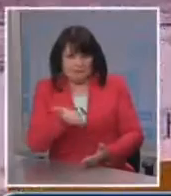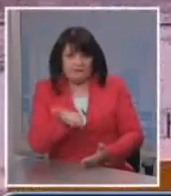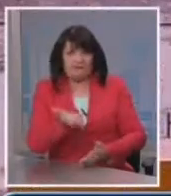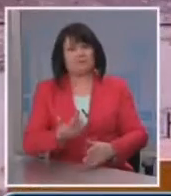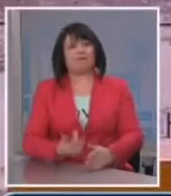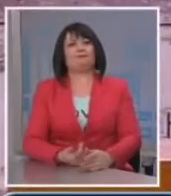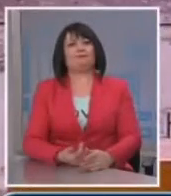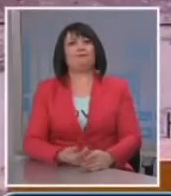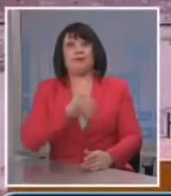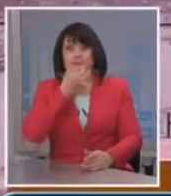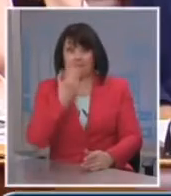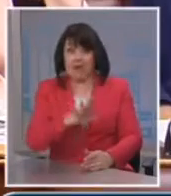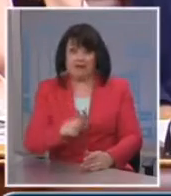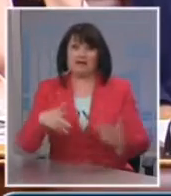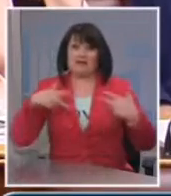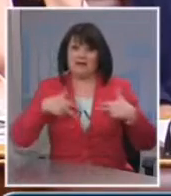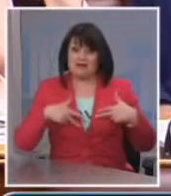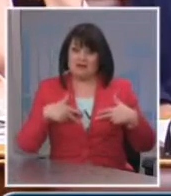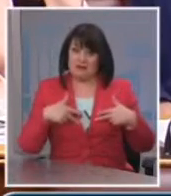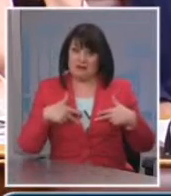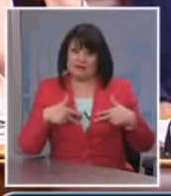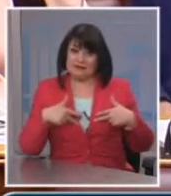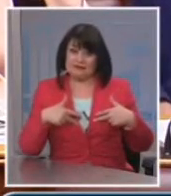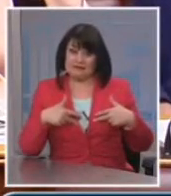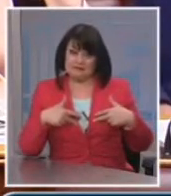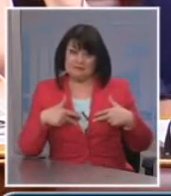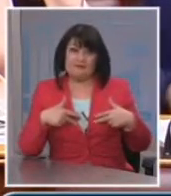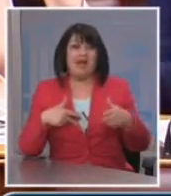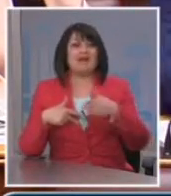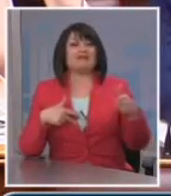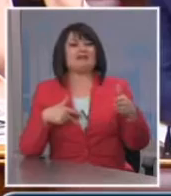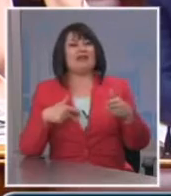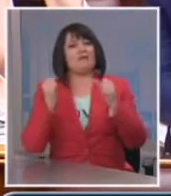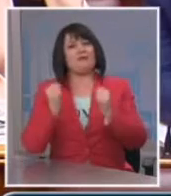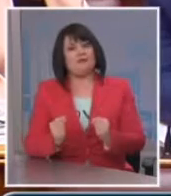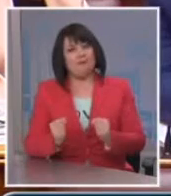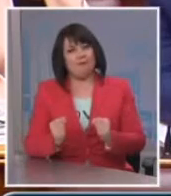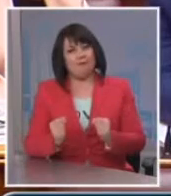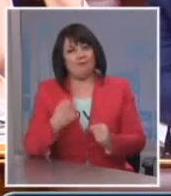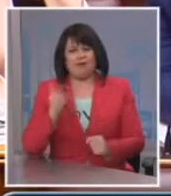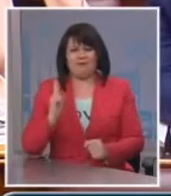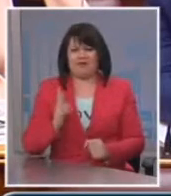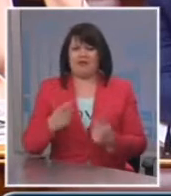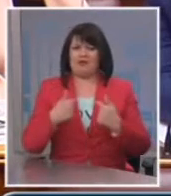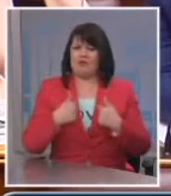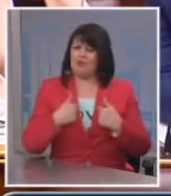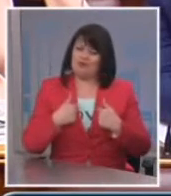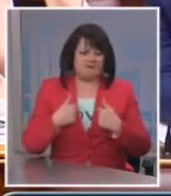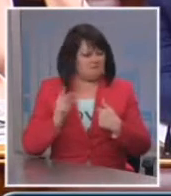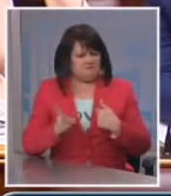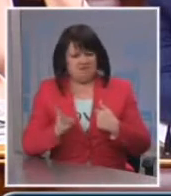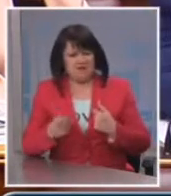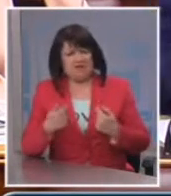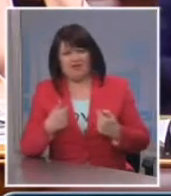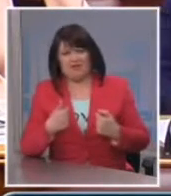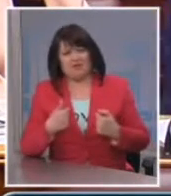Και όπως δήλωσα, η κυβέρνηση με κορμό την αριστερά από μένα ούτε κινδύνεψε, ούτε κινδυνεύει, ούτε